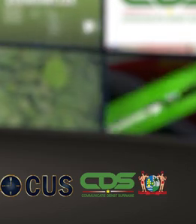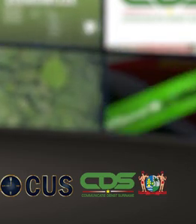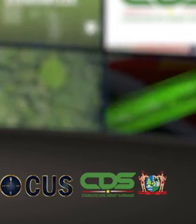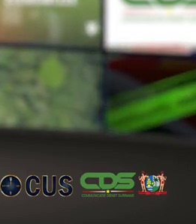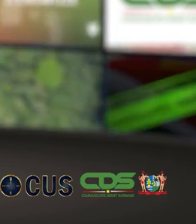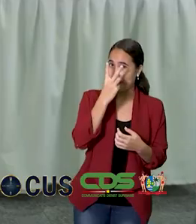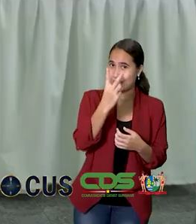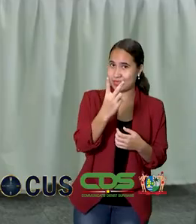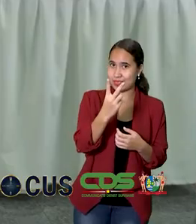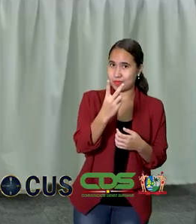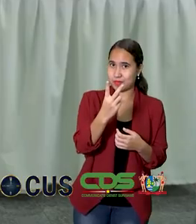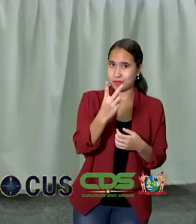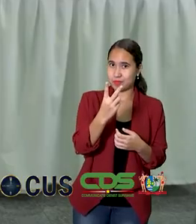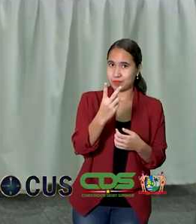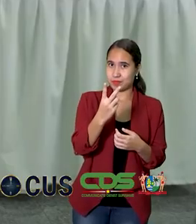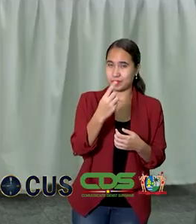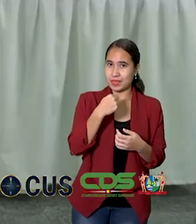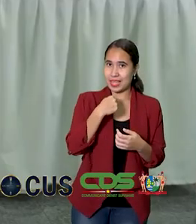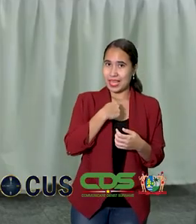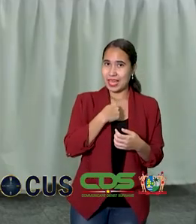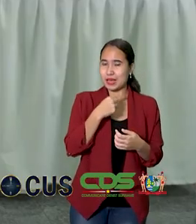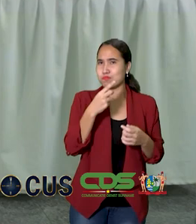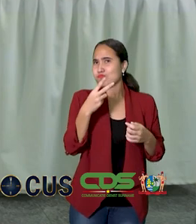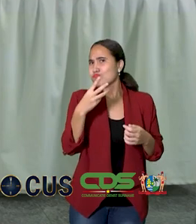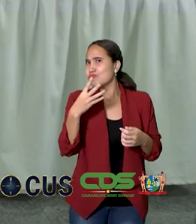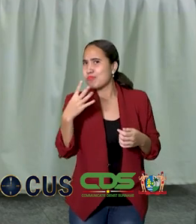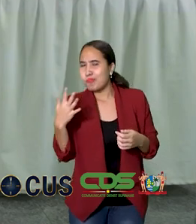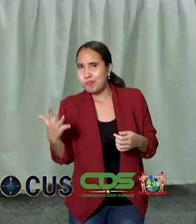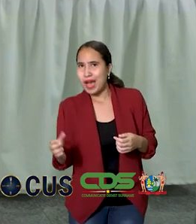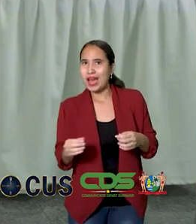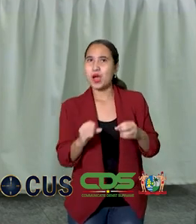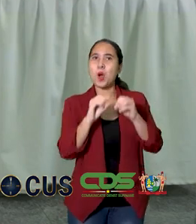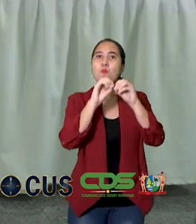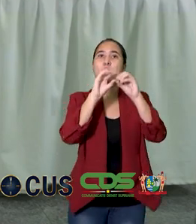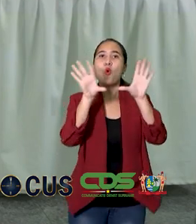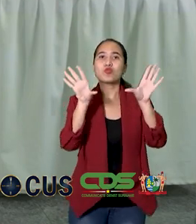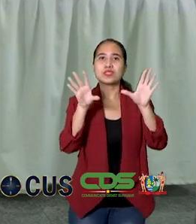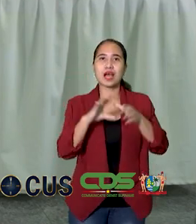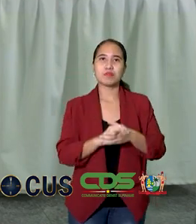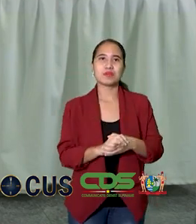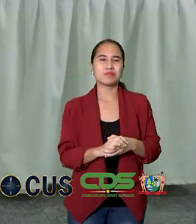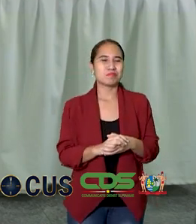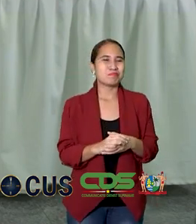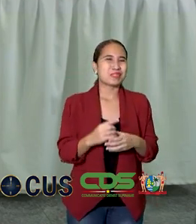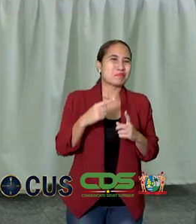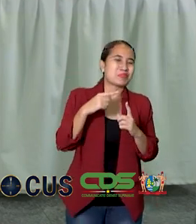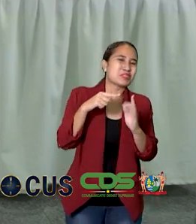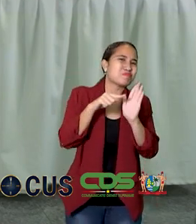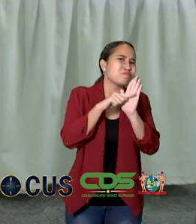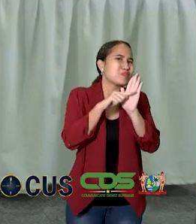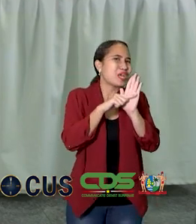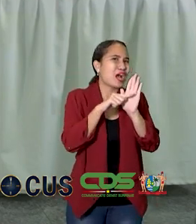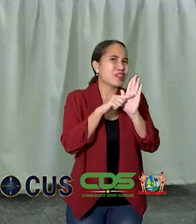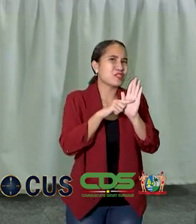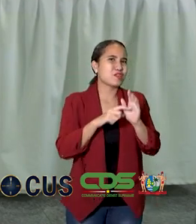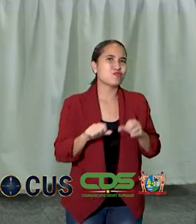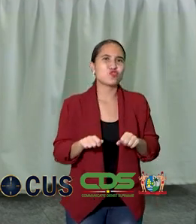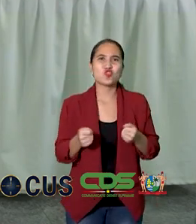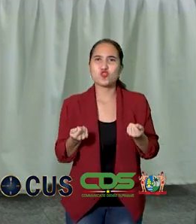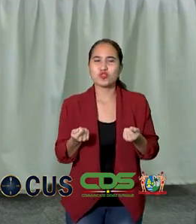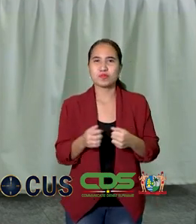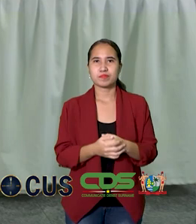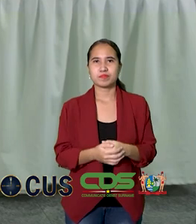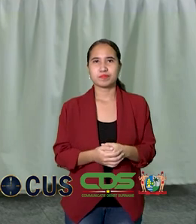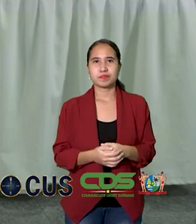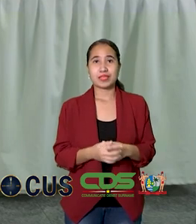vaccineren. Ik heb een paar boodschappen. Helaas niet te veel goed nieuws. Het enige goede nieuws is, en dat